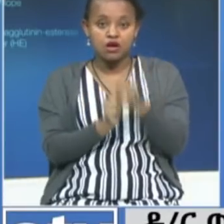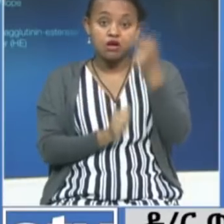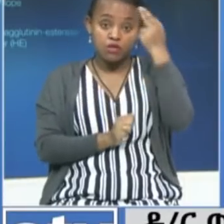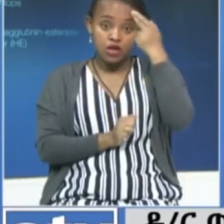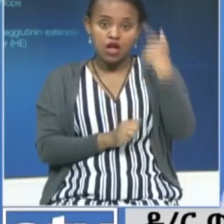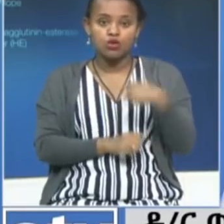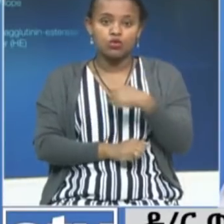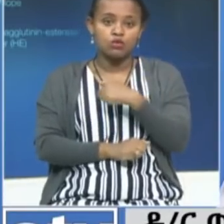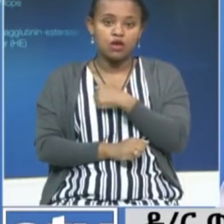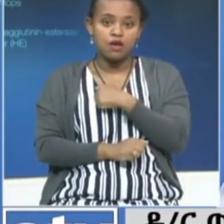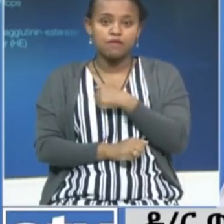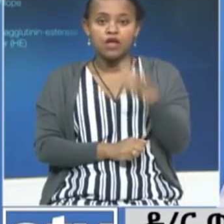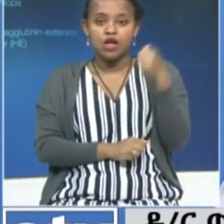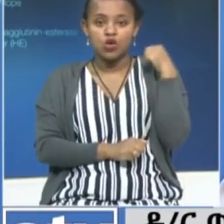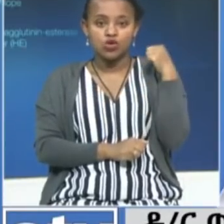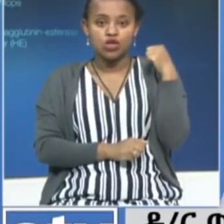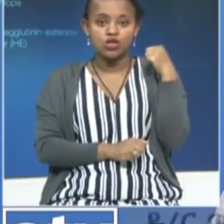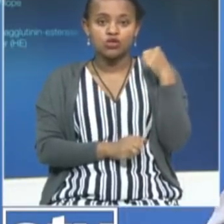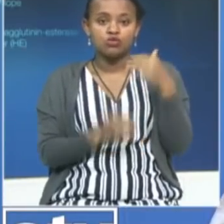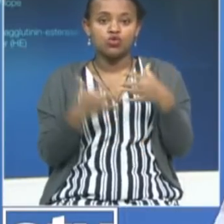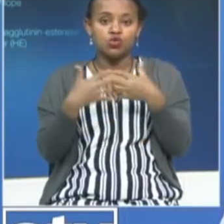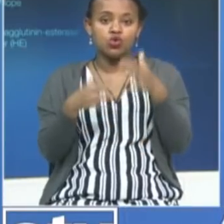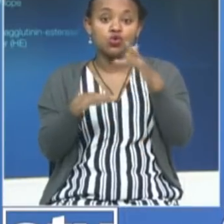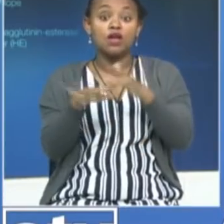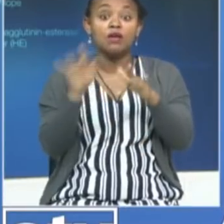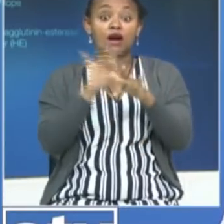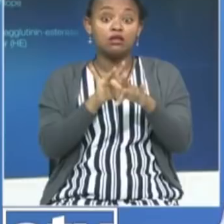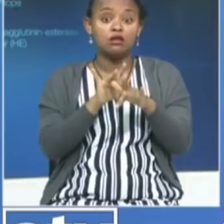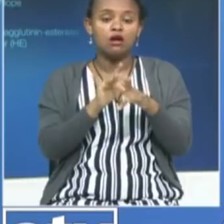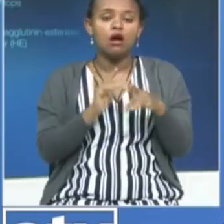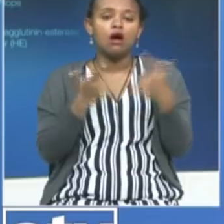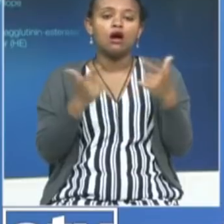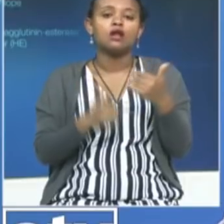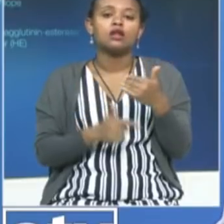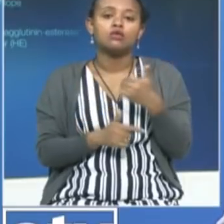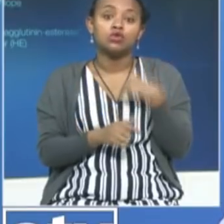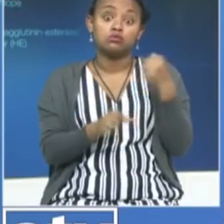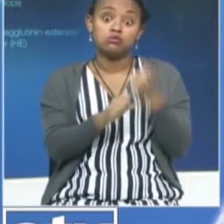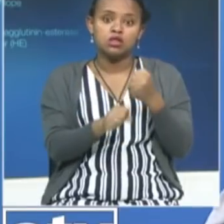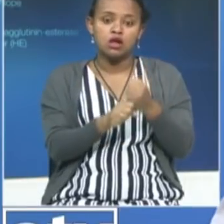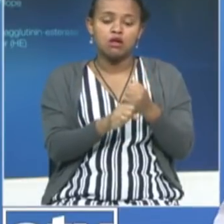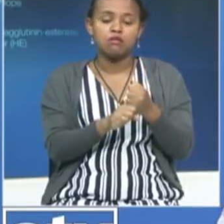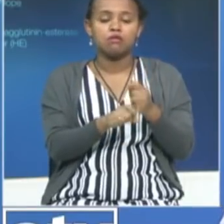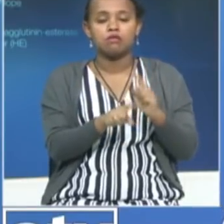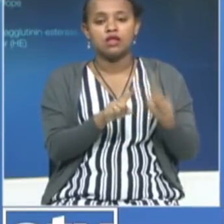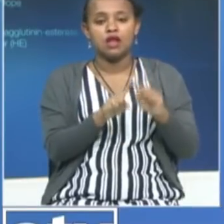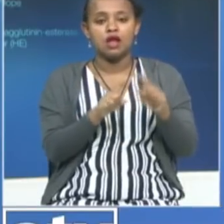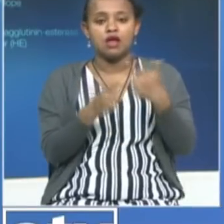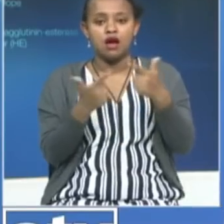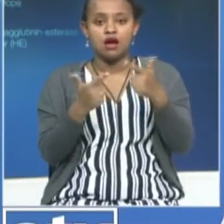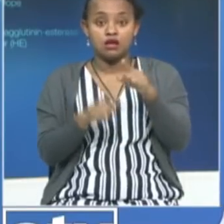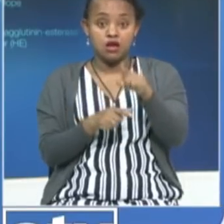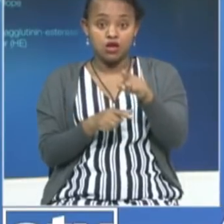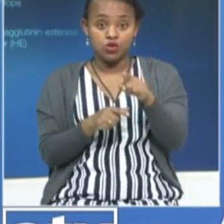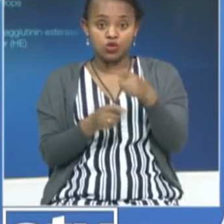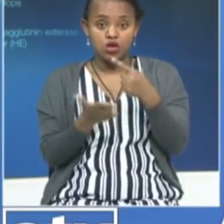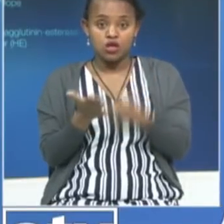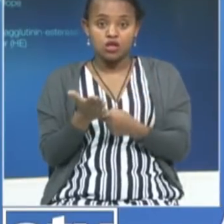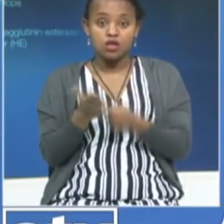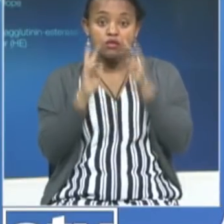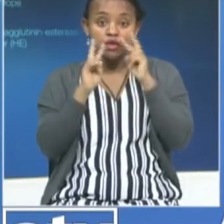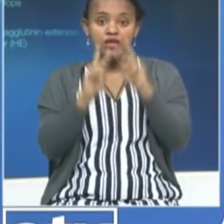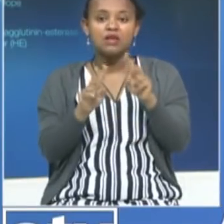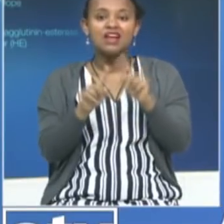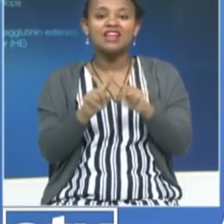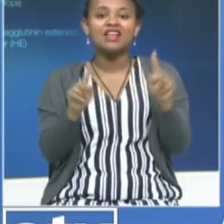እኛም ሌሎቻችንም የቁሶቹን የመንካት አጋጣሚዎች አሉን፣ በስራም በተለያየ አጋጣሚ። ለእነሱ በዚህ ይህን